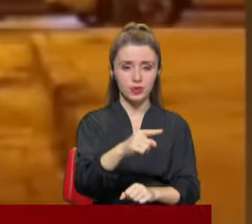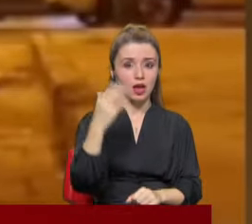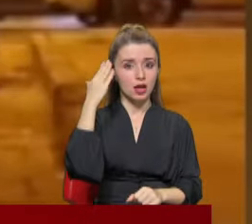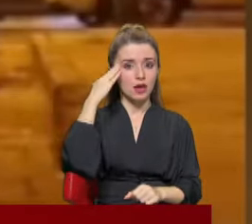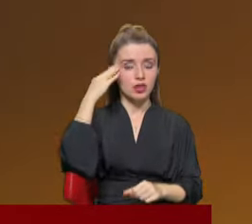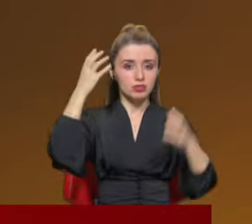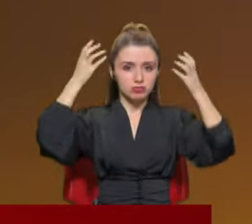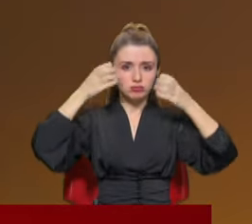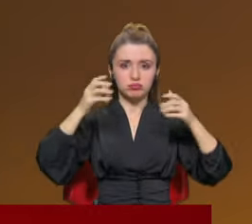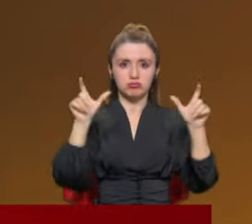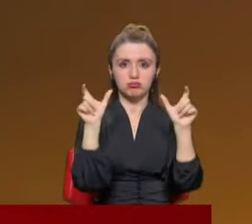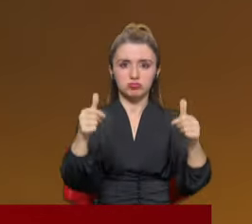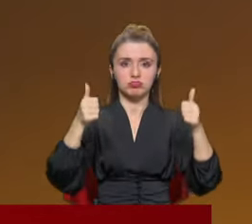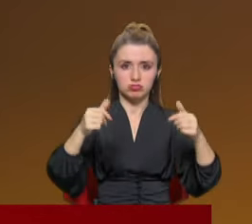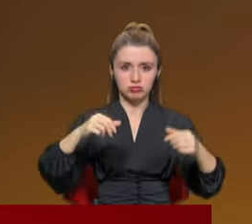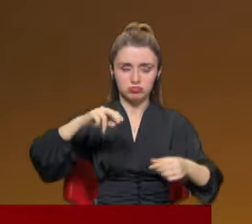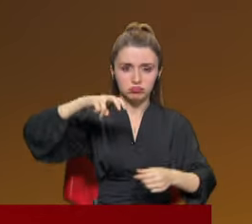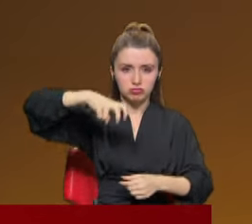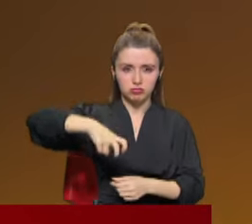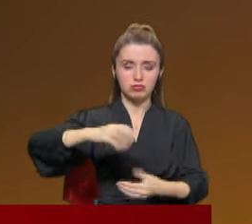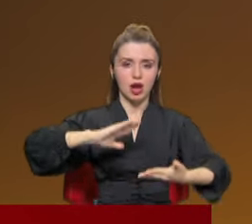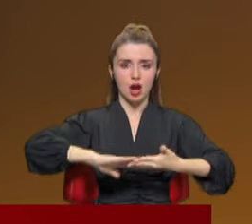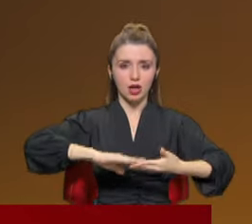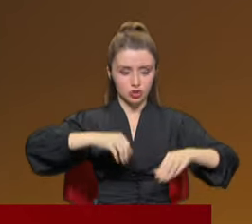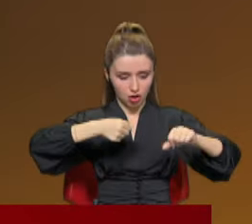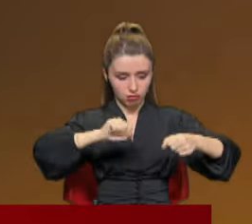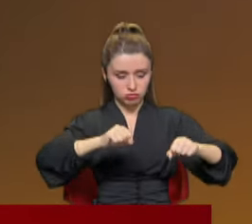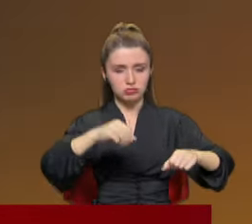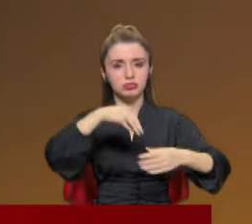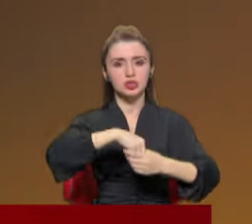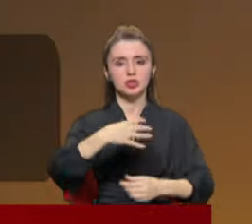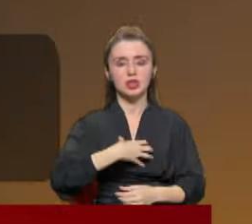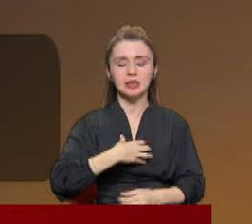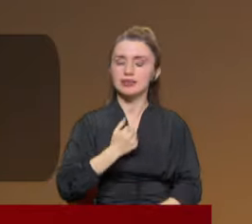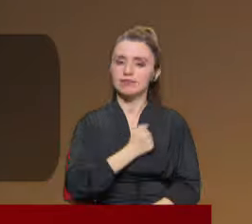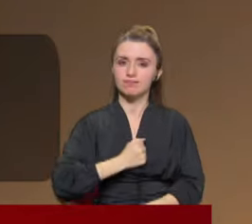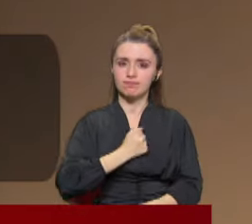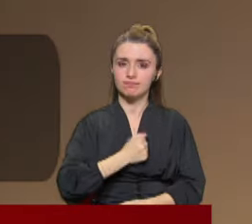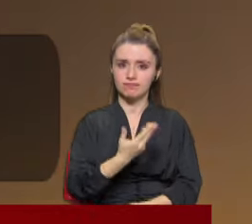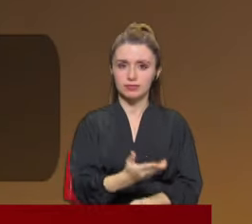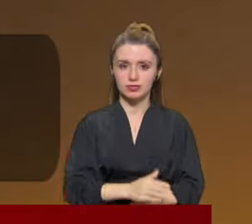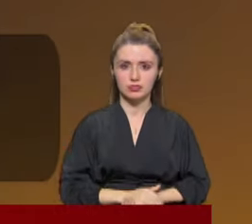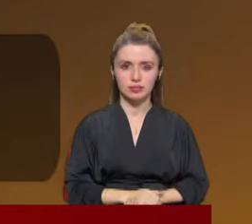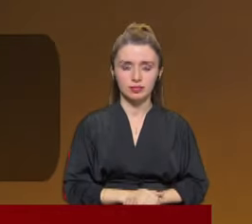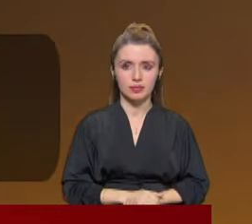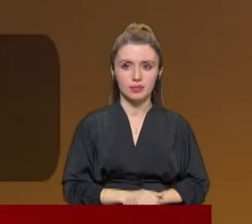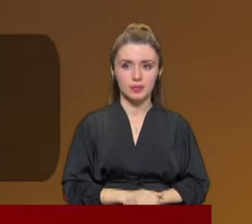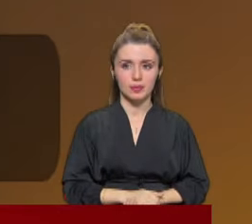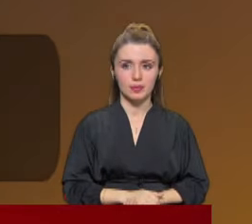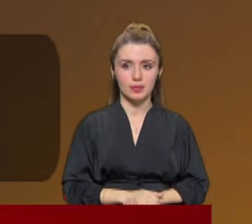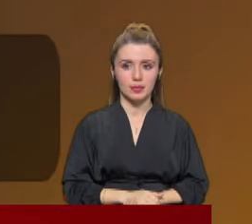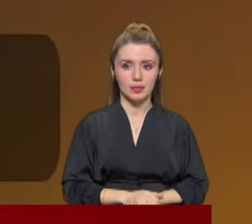kafasındaki kask korudu. Yere çöktü. Arkadaşına motosikletini kullandırdığı için kendine kızdı. Abi sende bir şey var mı? Abi bende hiçbir